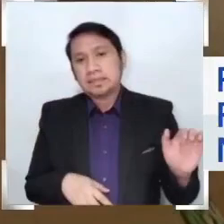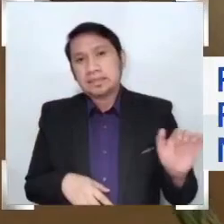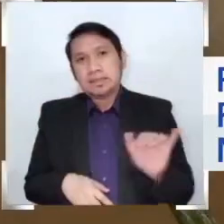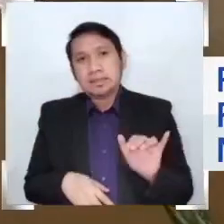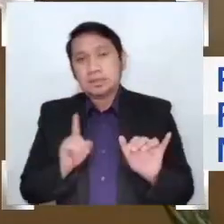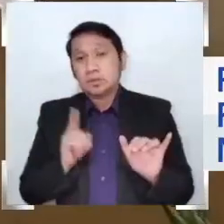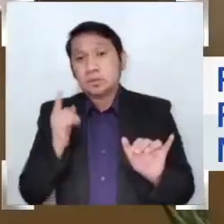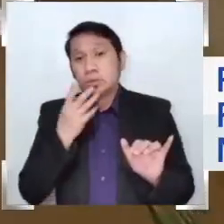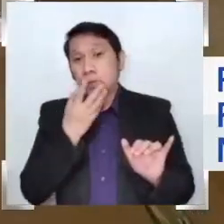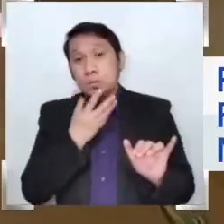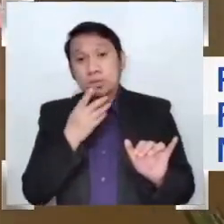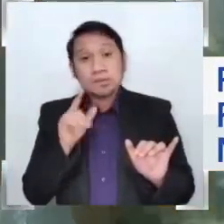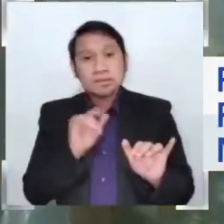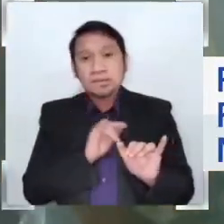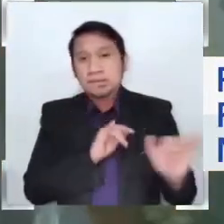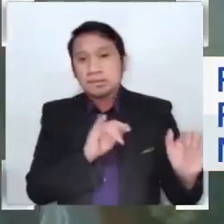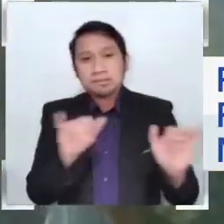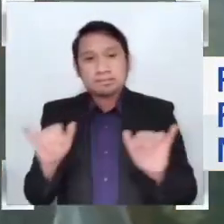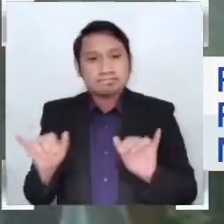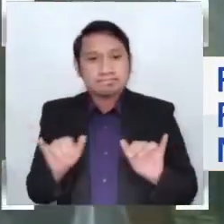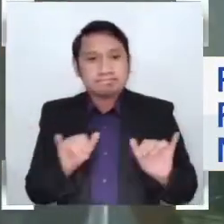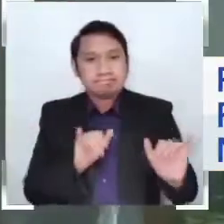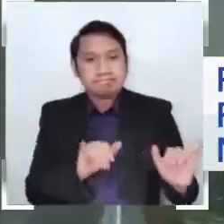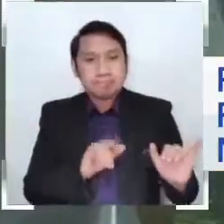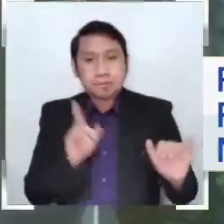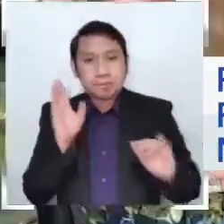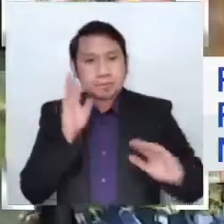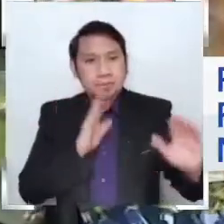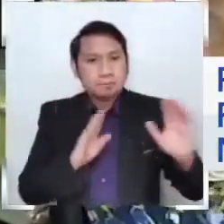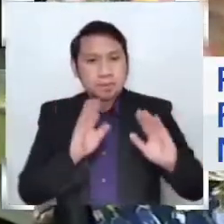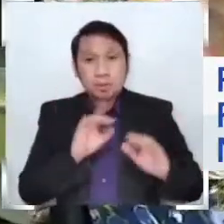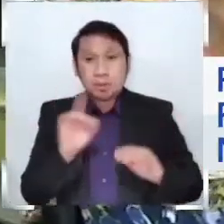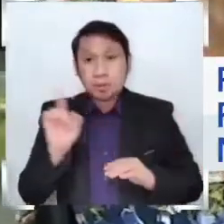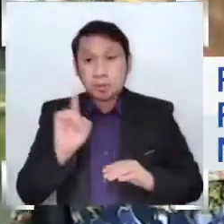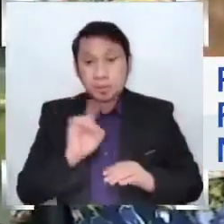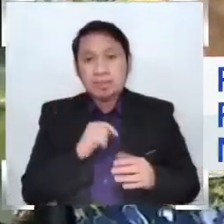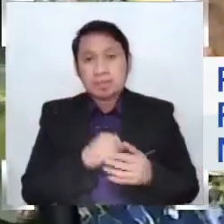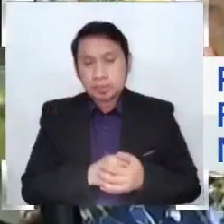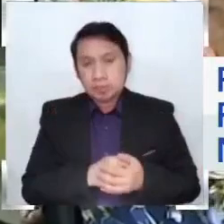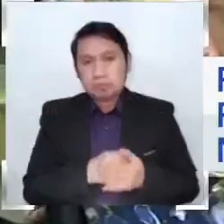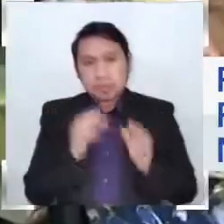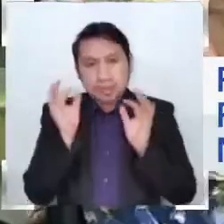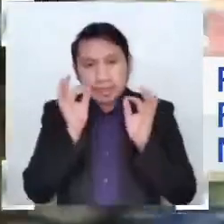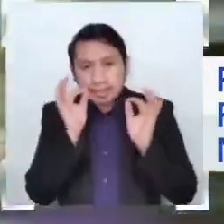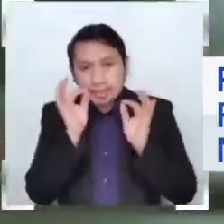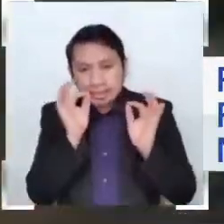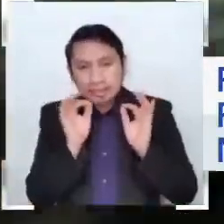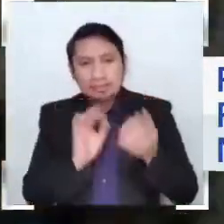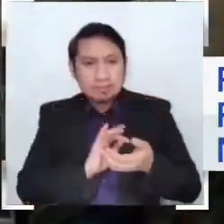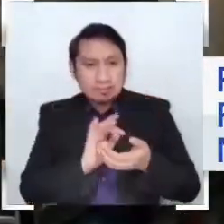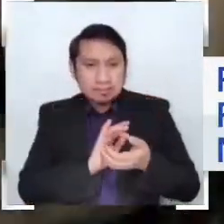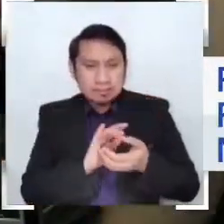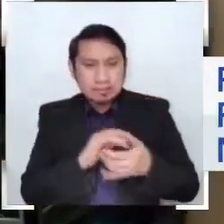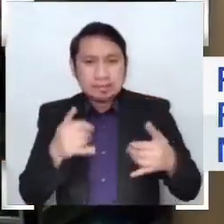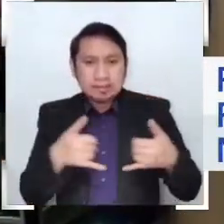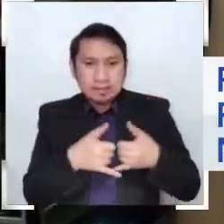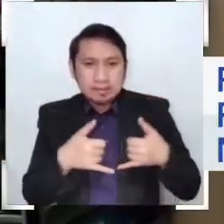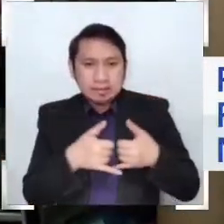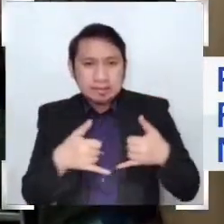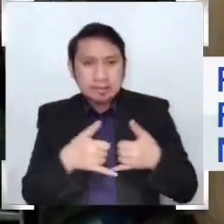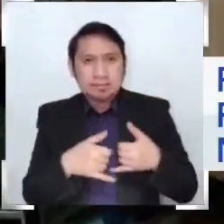mga magulang at mga lolang ito. Yan ang sobrang pagkahumaling ng kanilang mga anak at apo sa online games. Si